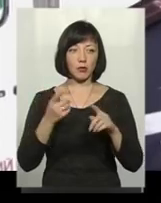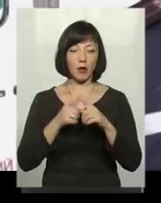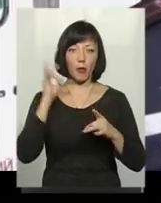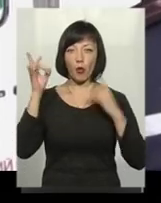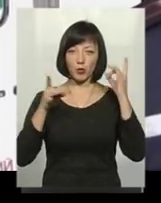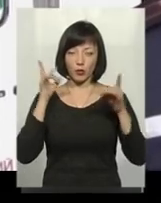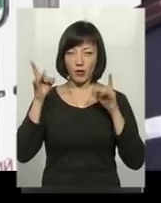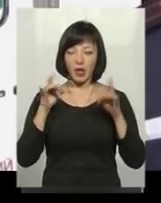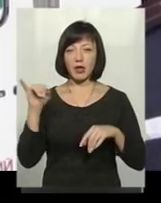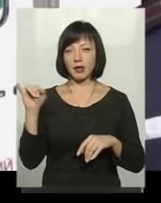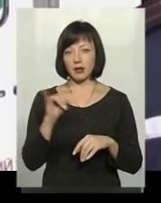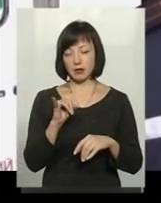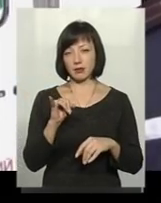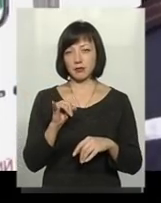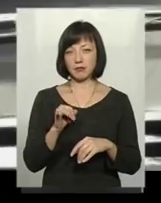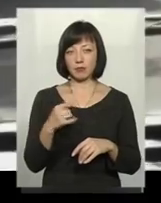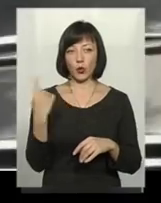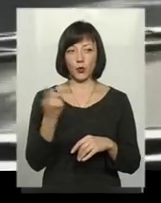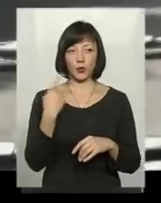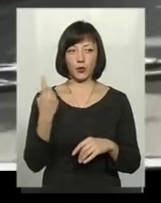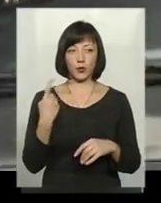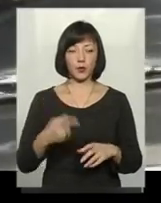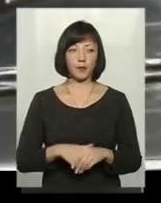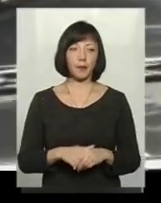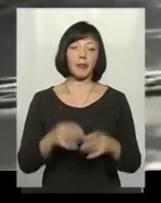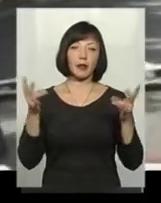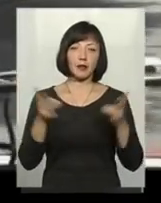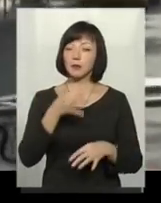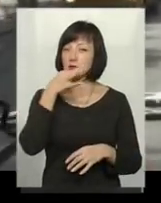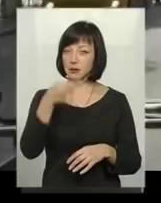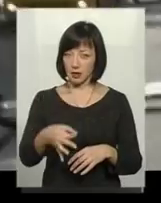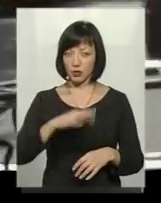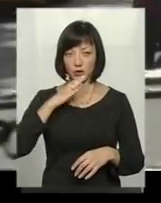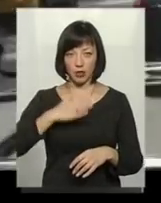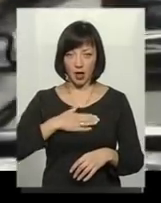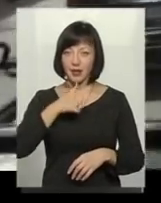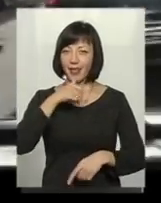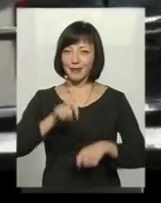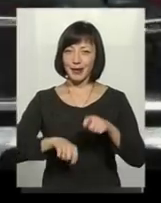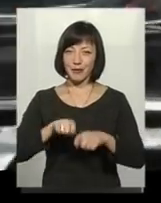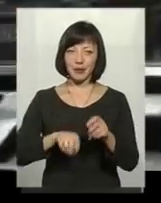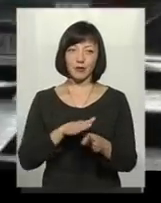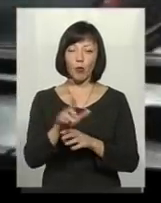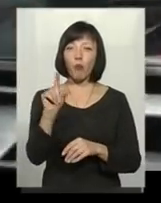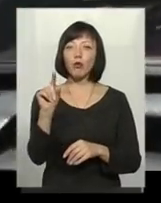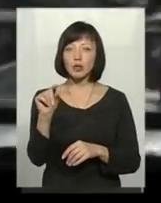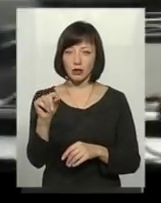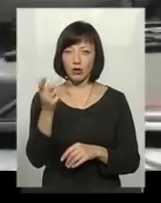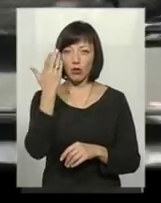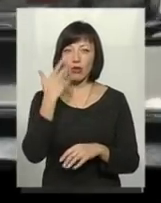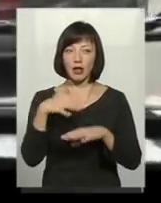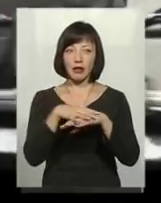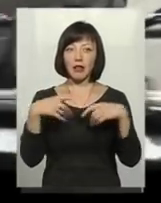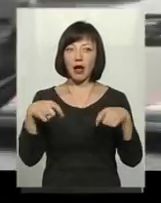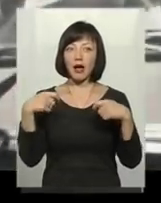проблисковими маячками та сиренами. Варто зауважити, що наш експеримент відбувався у понеділок, коли на ринках,